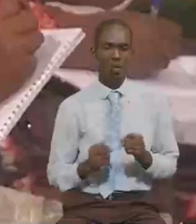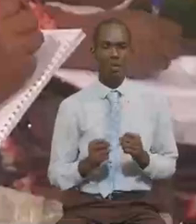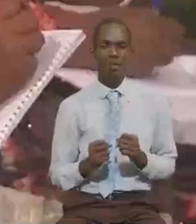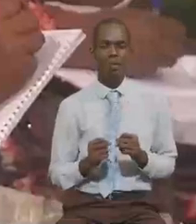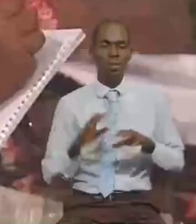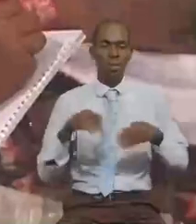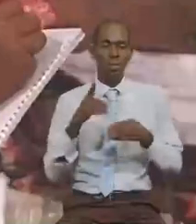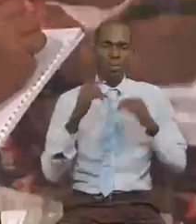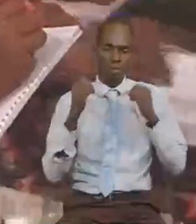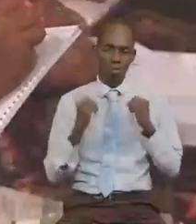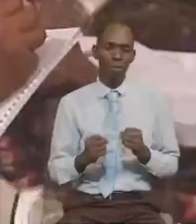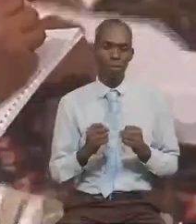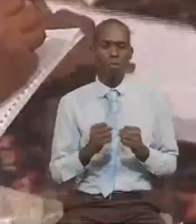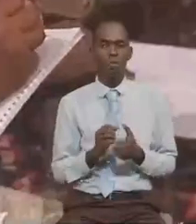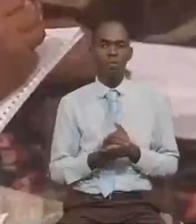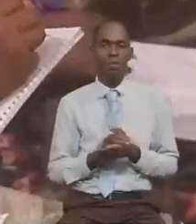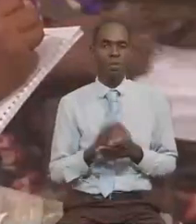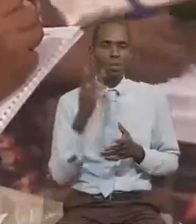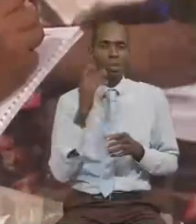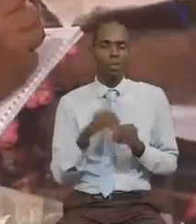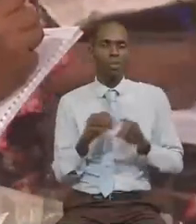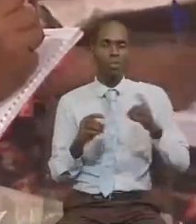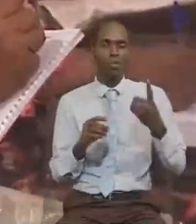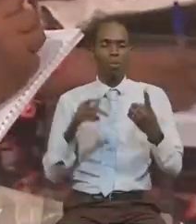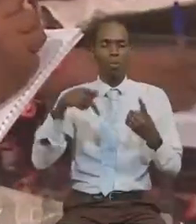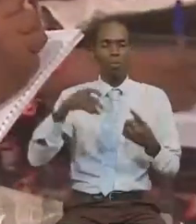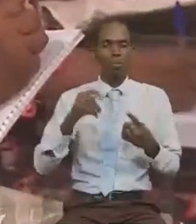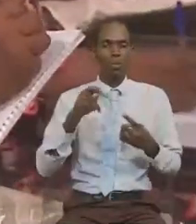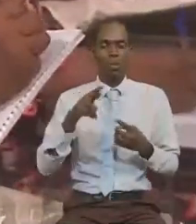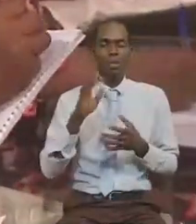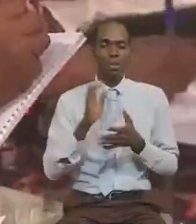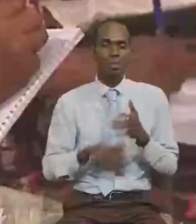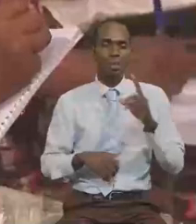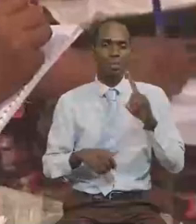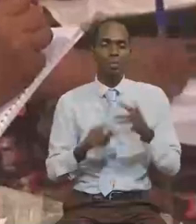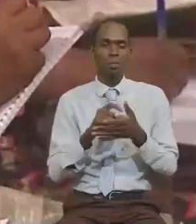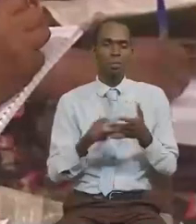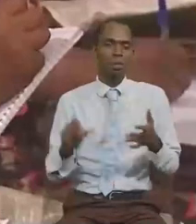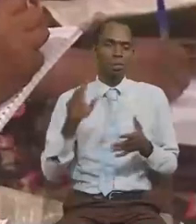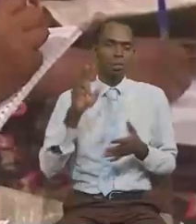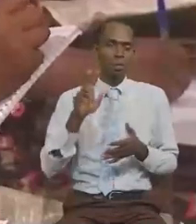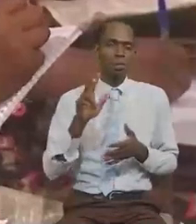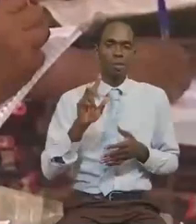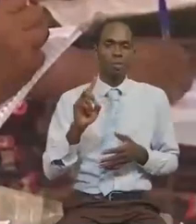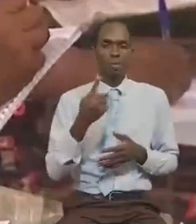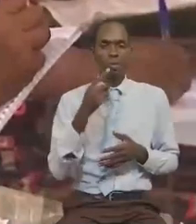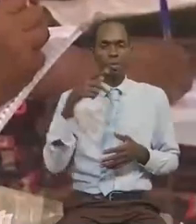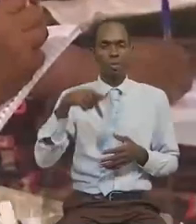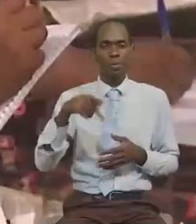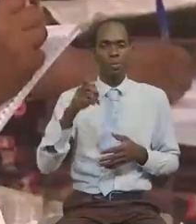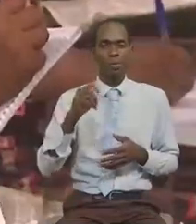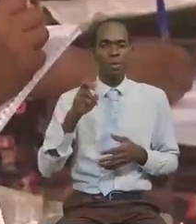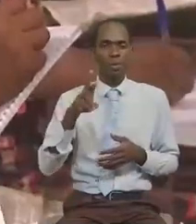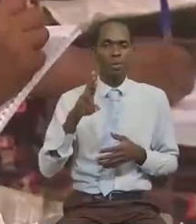Pierre, au chapitre 1, verset 3. 1 Pierre, chapitre